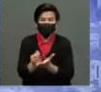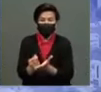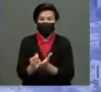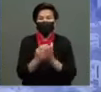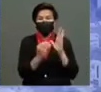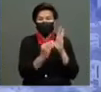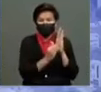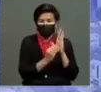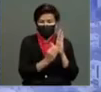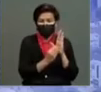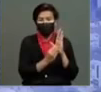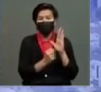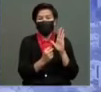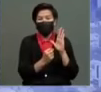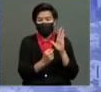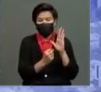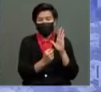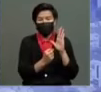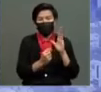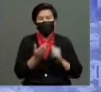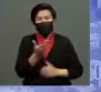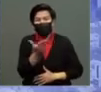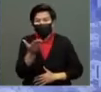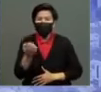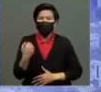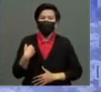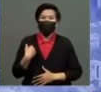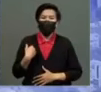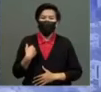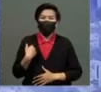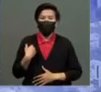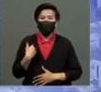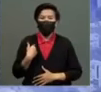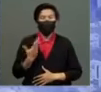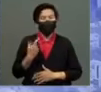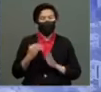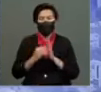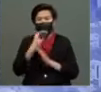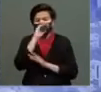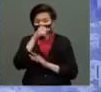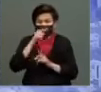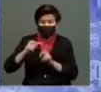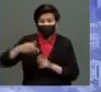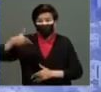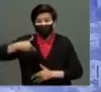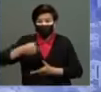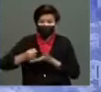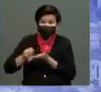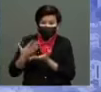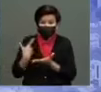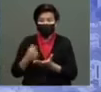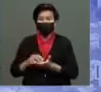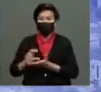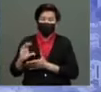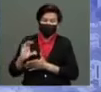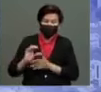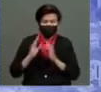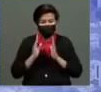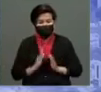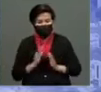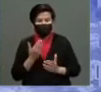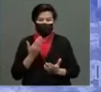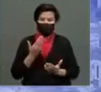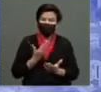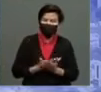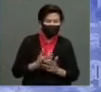ทพกทมนะครับต้องการร้องขออะไรอย่างไรเมื่อเช้านี้ก็มาเกลี่ยทรัพยากรกันทั้งเงินคนของนะครับที่จะช่วยกันทำ